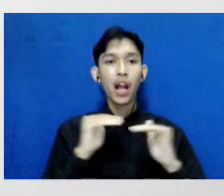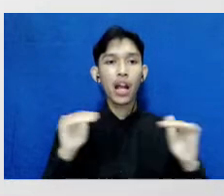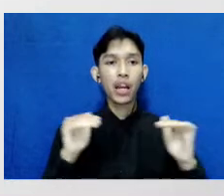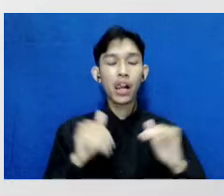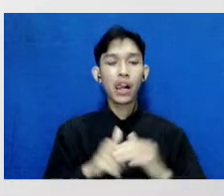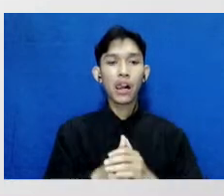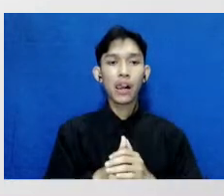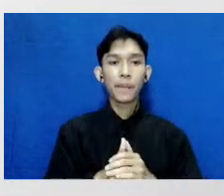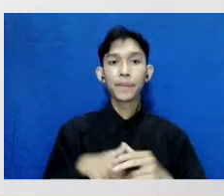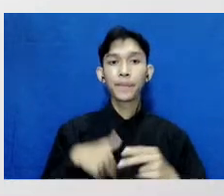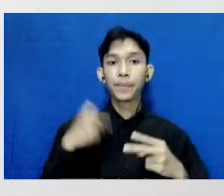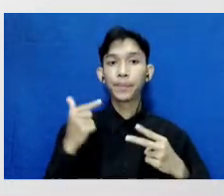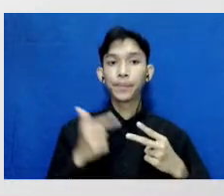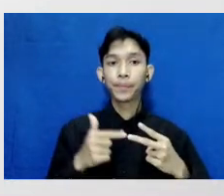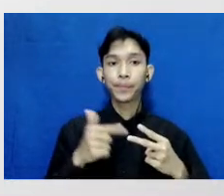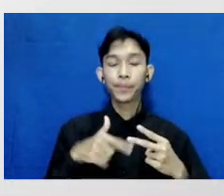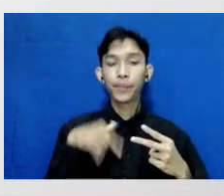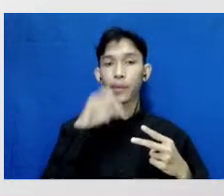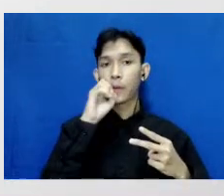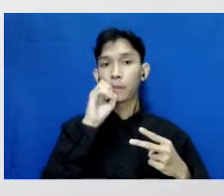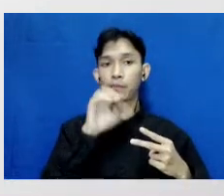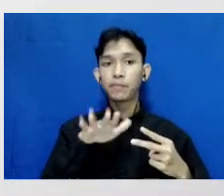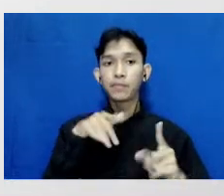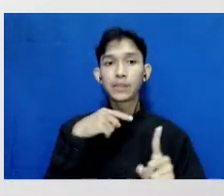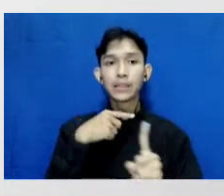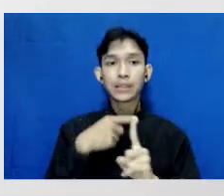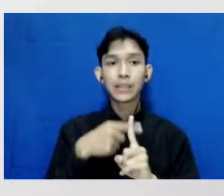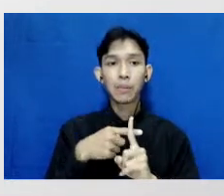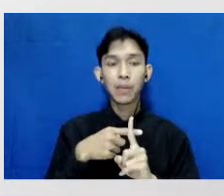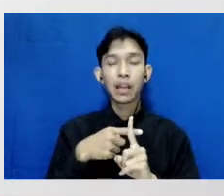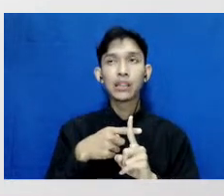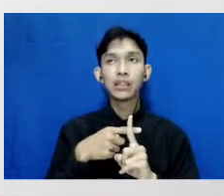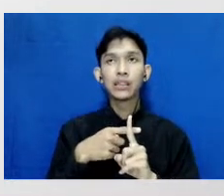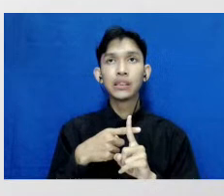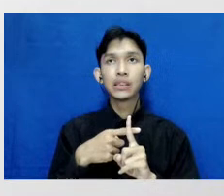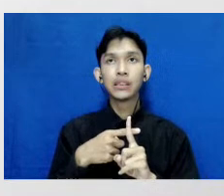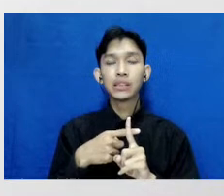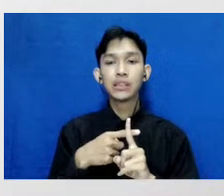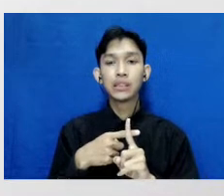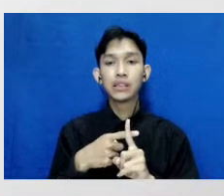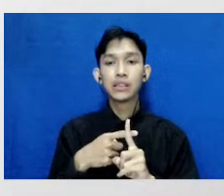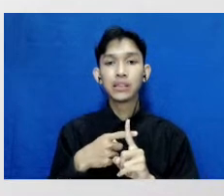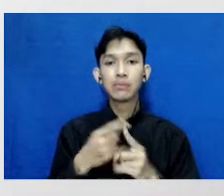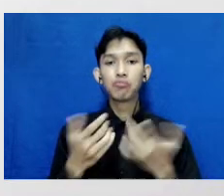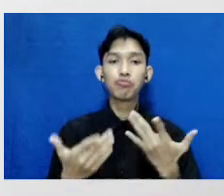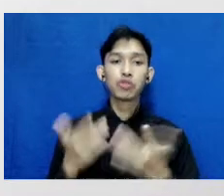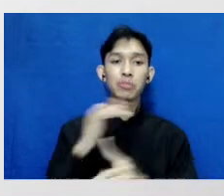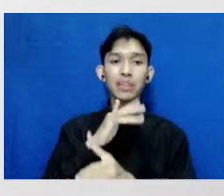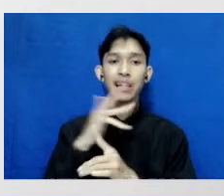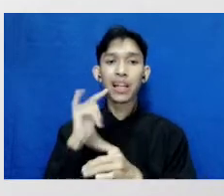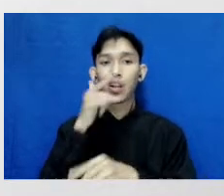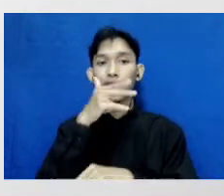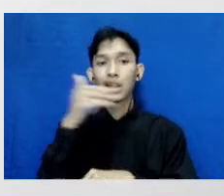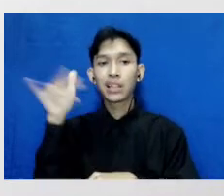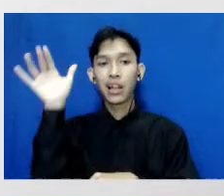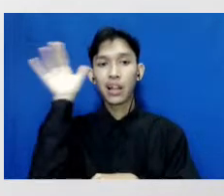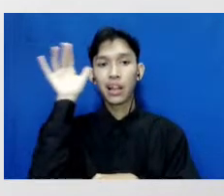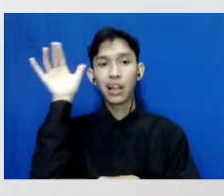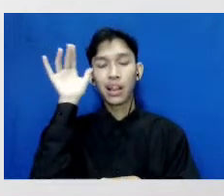Kemudian kedua, saya mau menambahkan bahwa terkait dengan awamnya masyarakat Indonesia terkait isu-isu